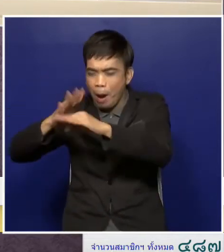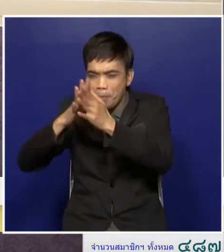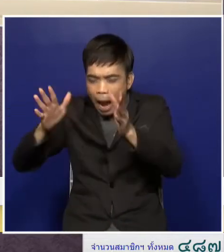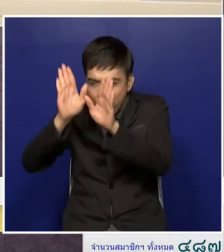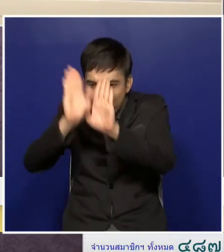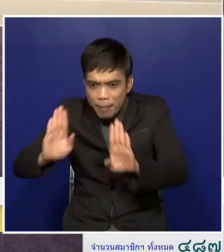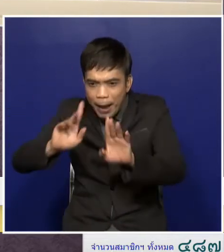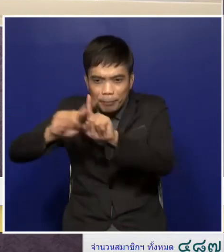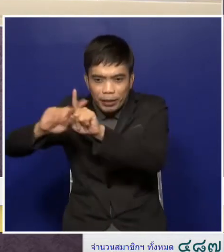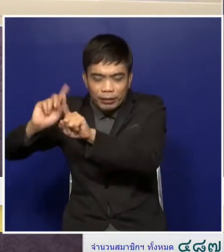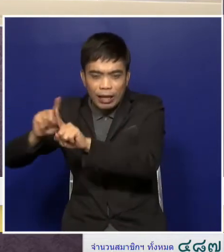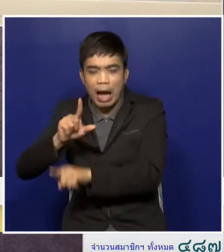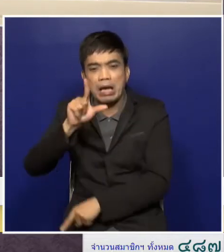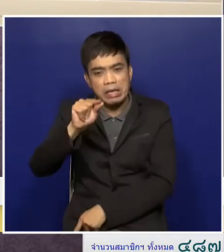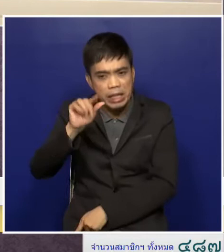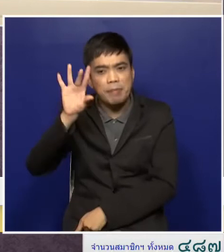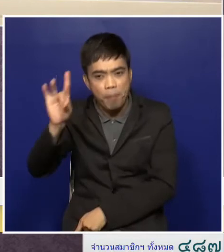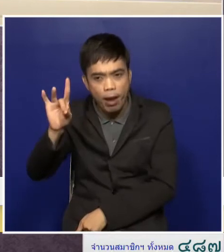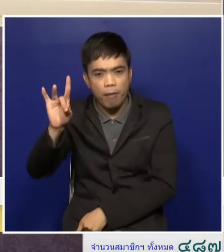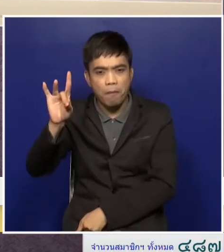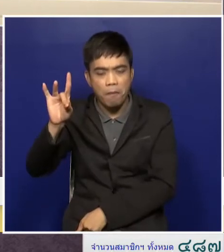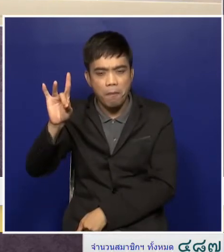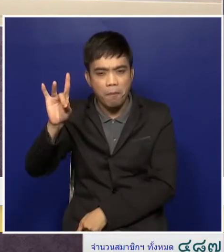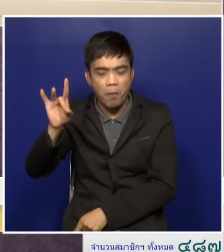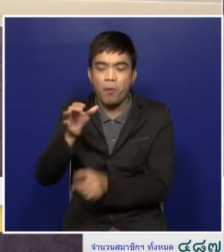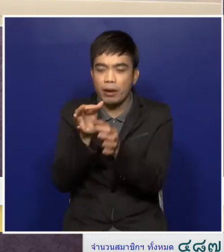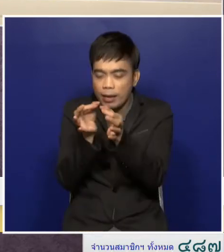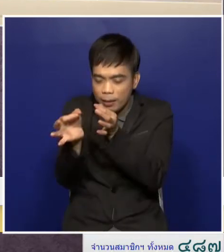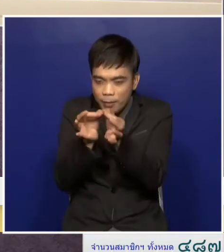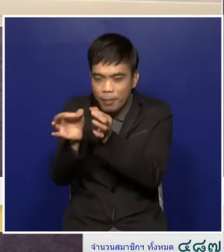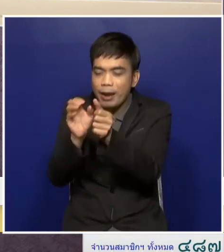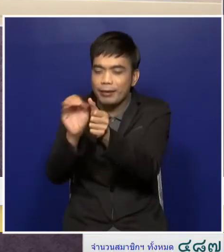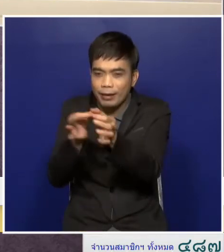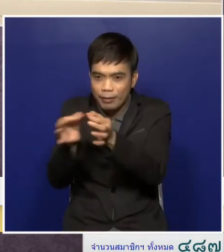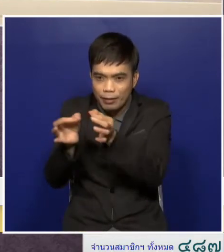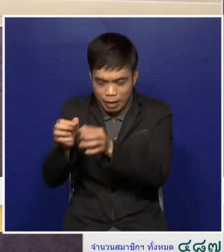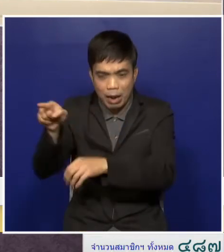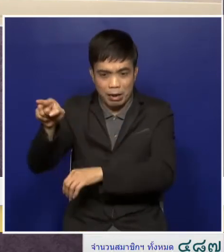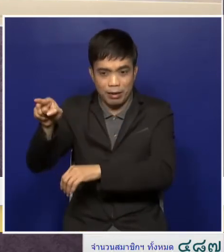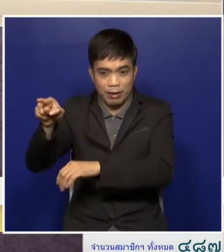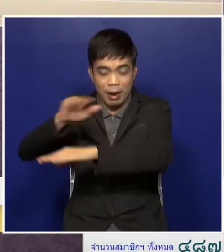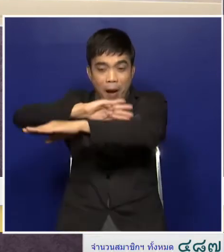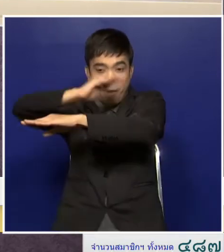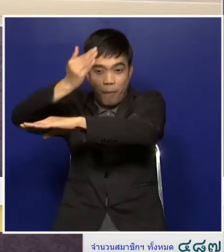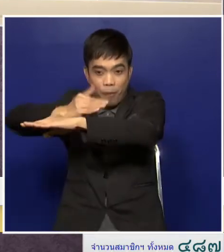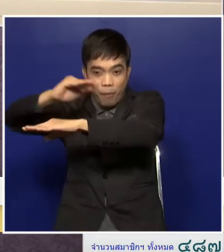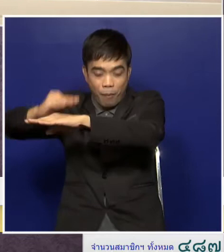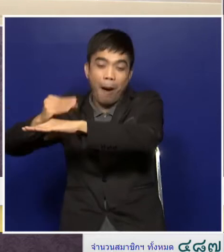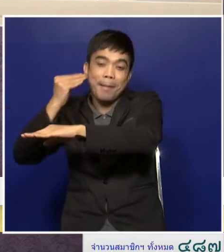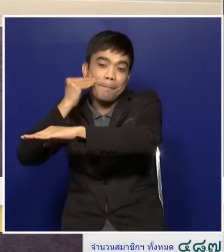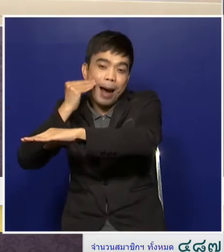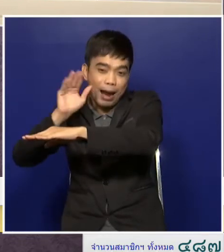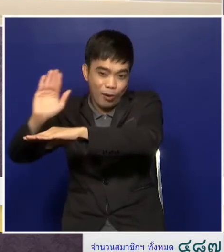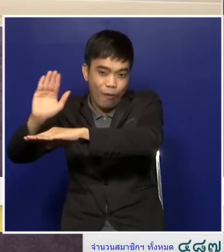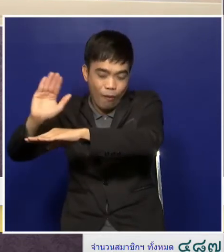ผมขอร WILL เอ่ยน้ำท่นัตรพน ซึ่งเป็สอสอของเราแล้วก็เป็ชามงค์ยื่นยานว่า